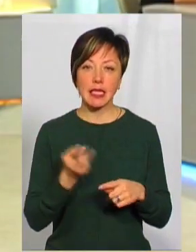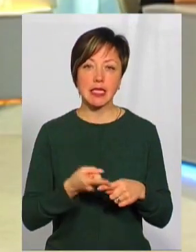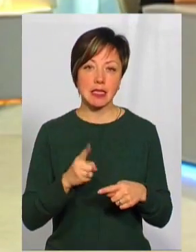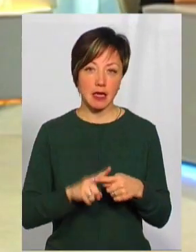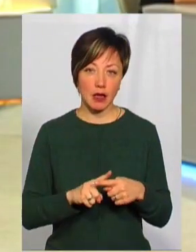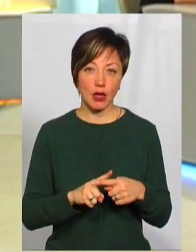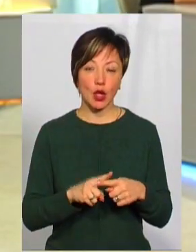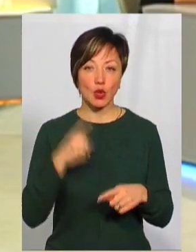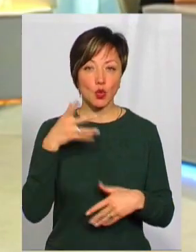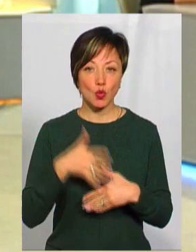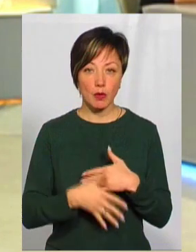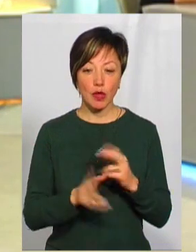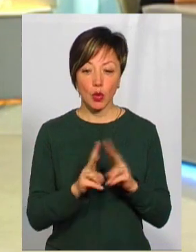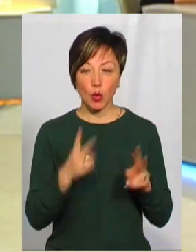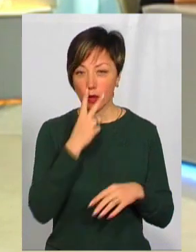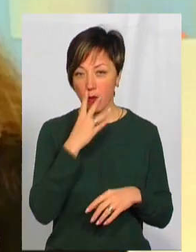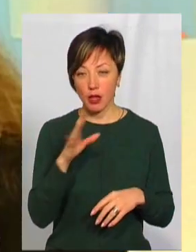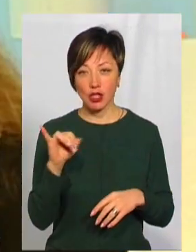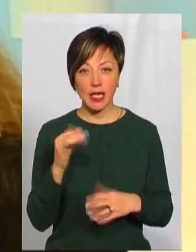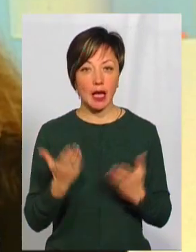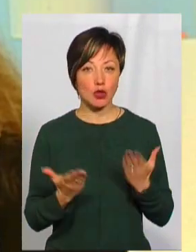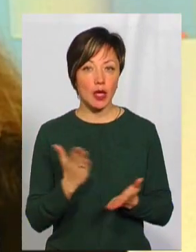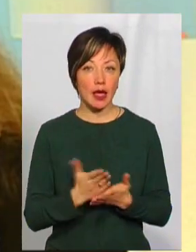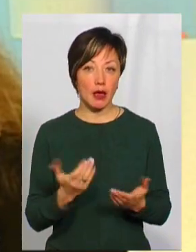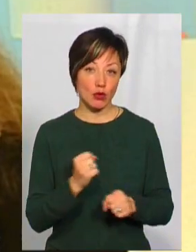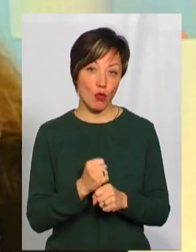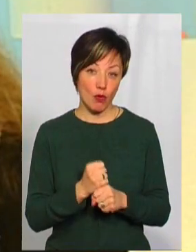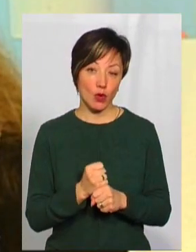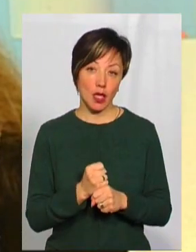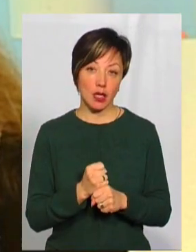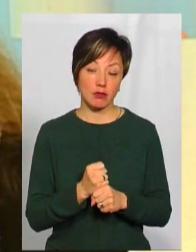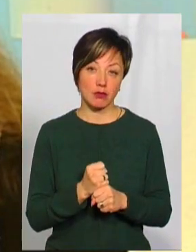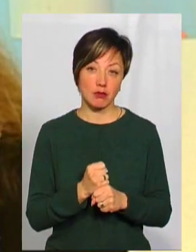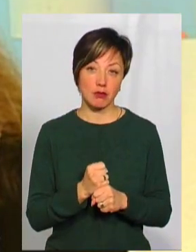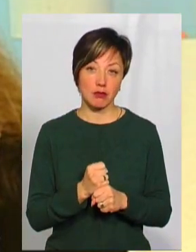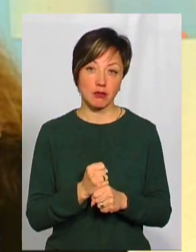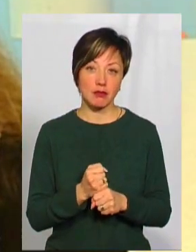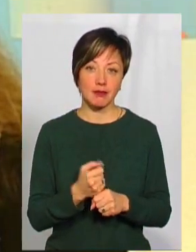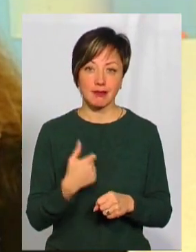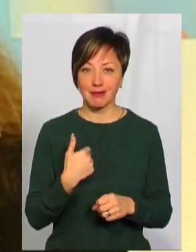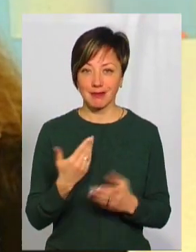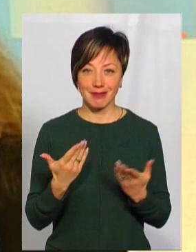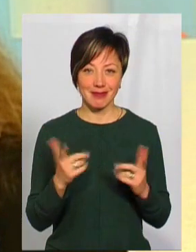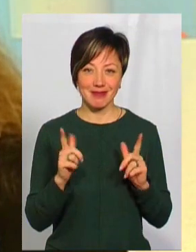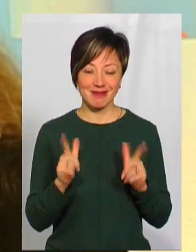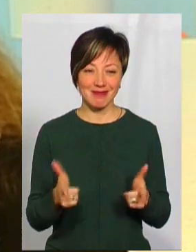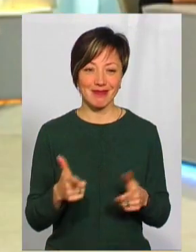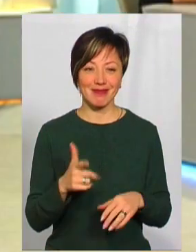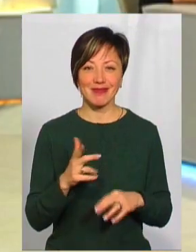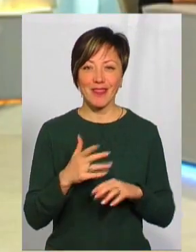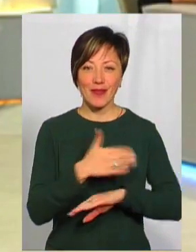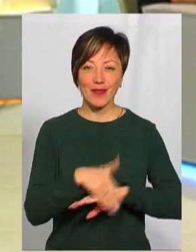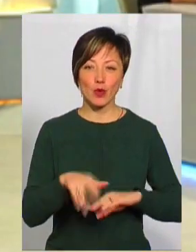це, зрозуміти того, хто не бачить. І якщо є якась робота, ми на будівельників 22